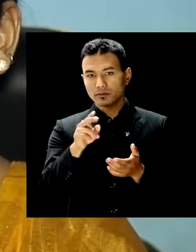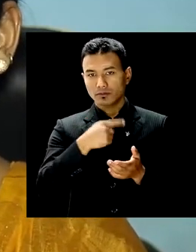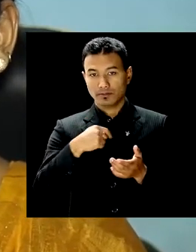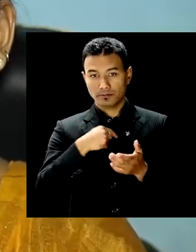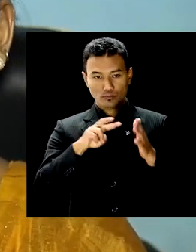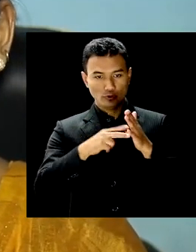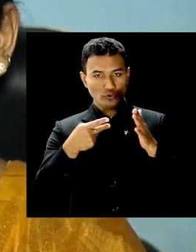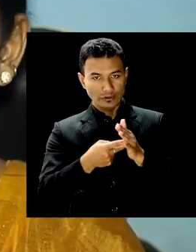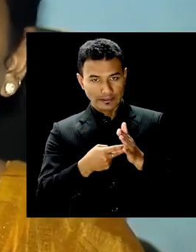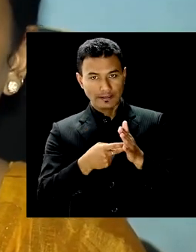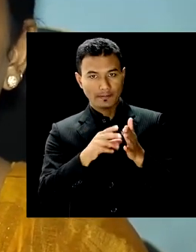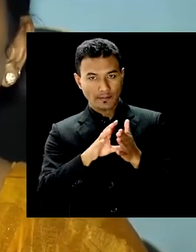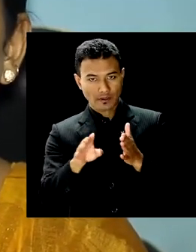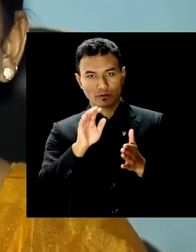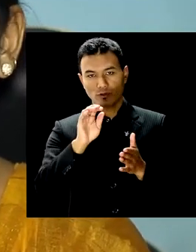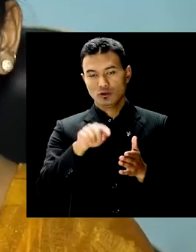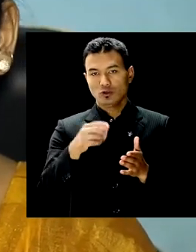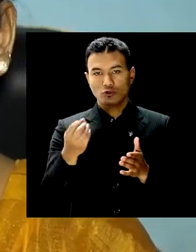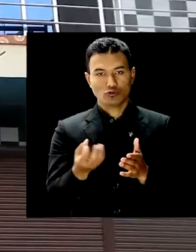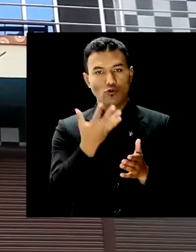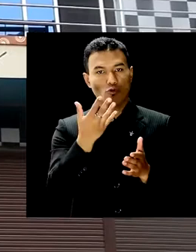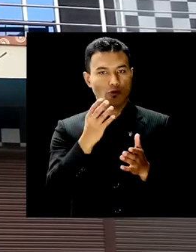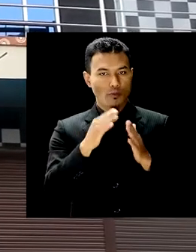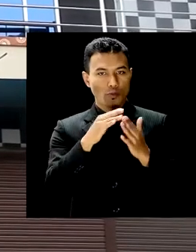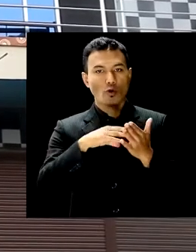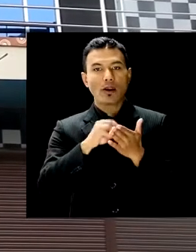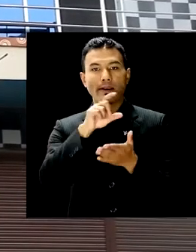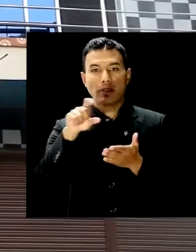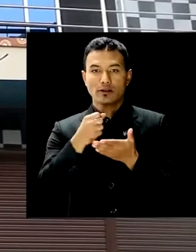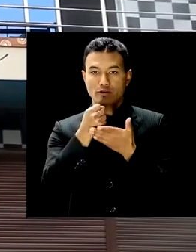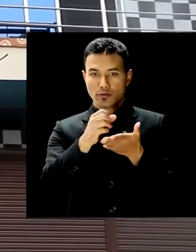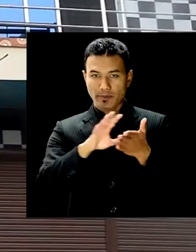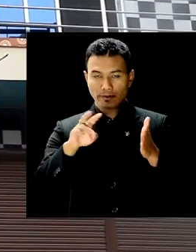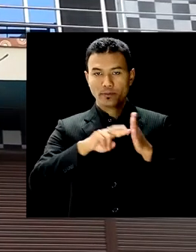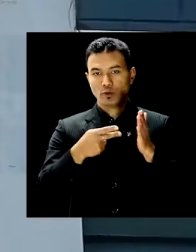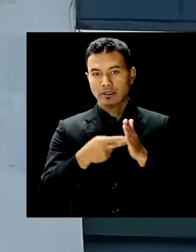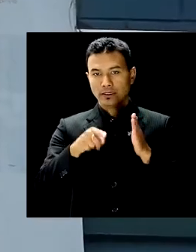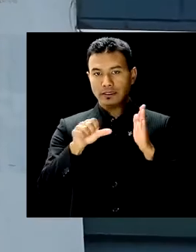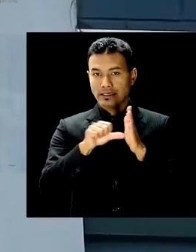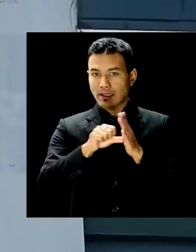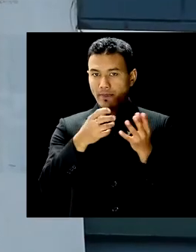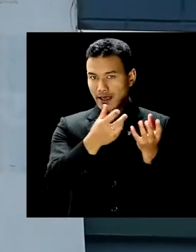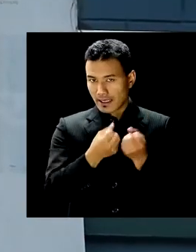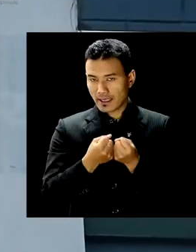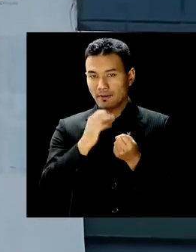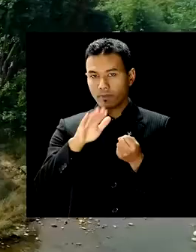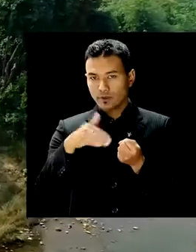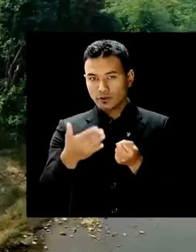प्रोजेक्ट एमएसआई सुनौलो परिवार नेपालले डिएफआइडीको सहयोगबाट यो प्रोजेक्ट यस जिल्लामा ल्याएर चाहिँ हामीले